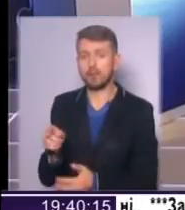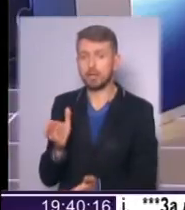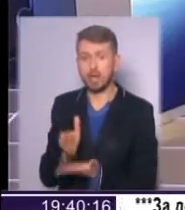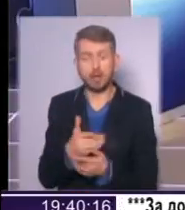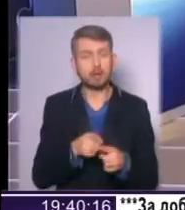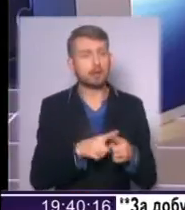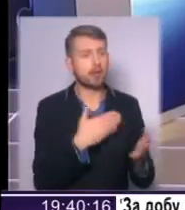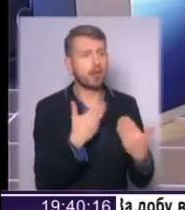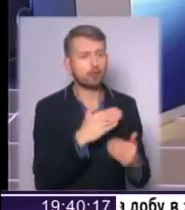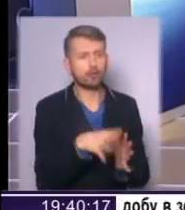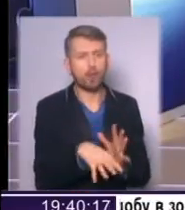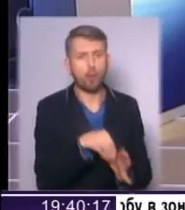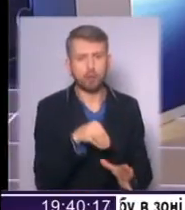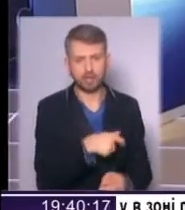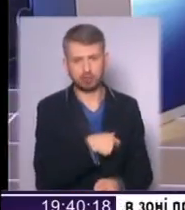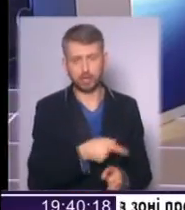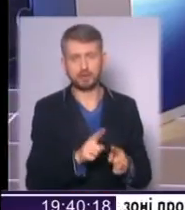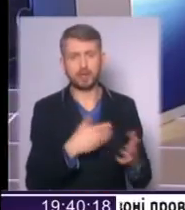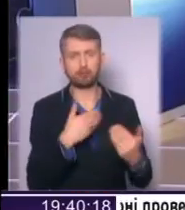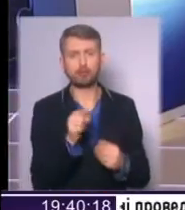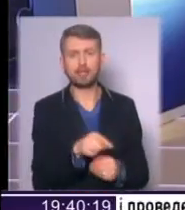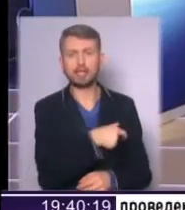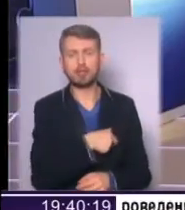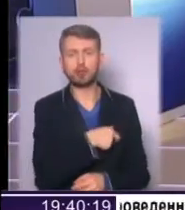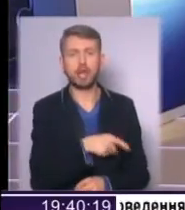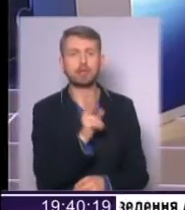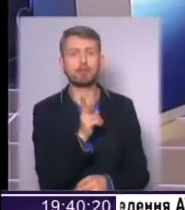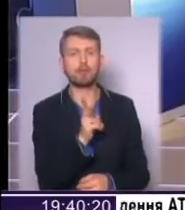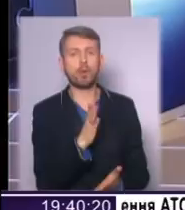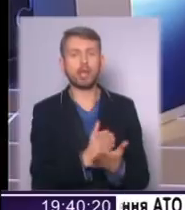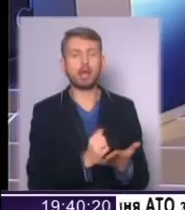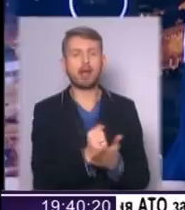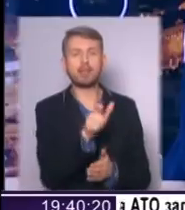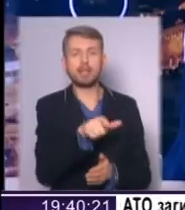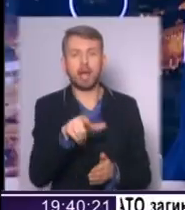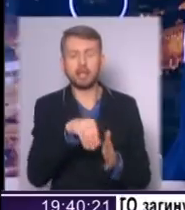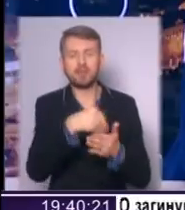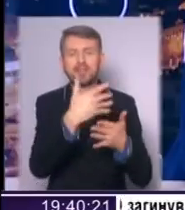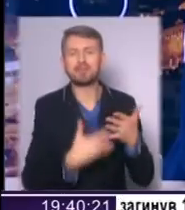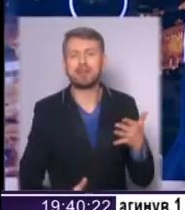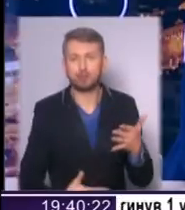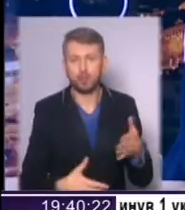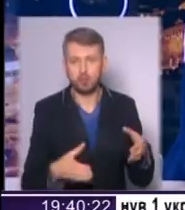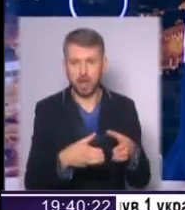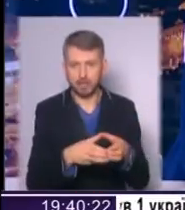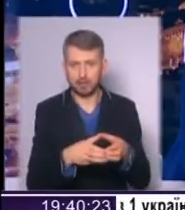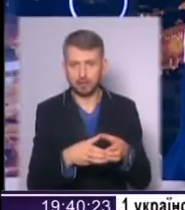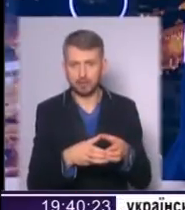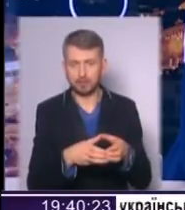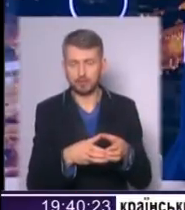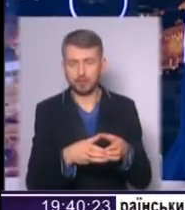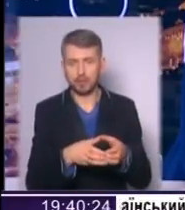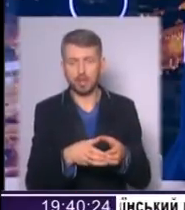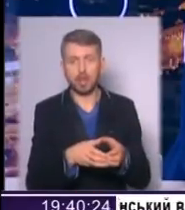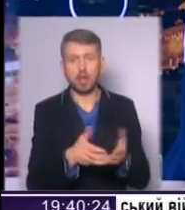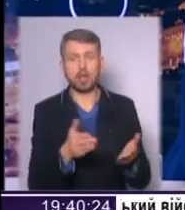стосується обраних депутатів. Це стосується виключно тих депутатів, які є кандидатами в списку партії,